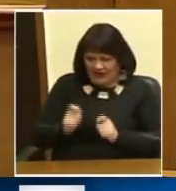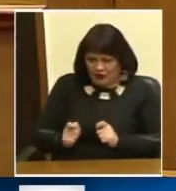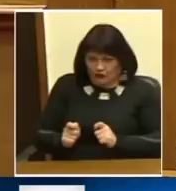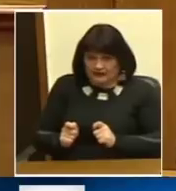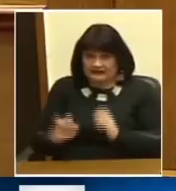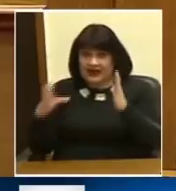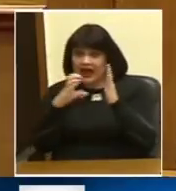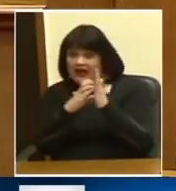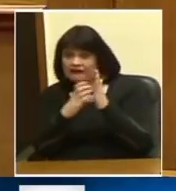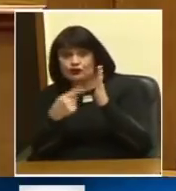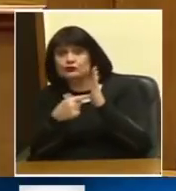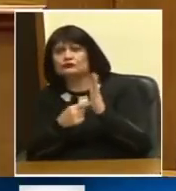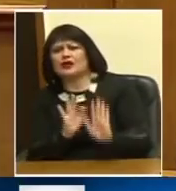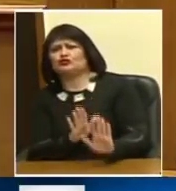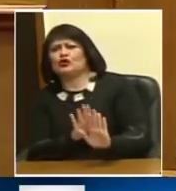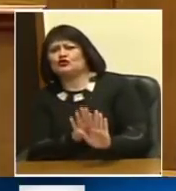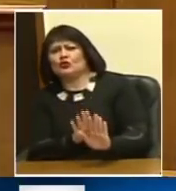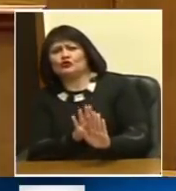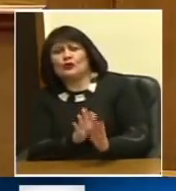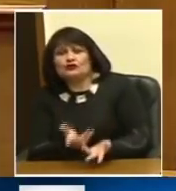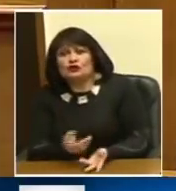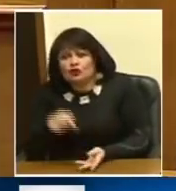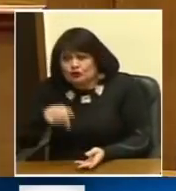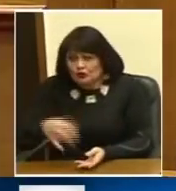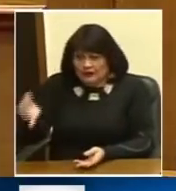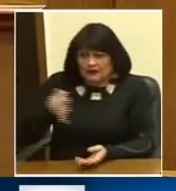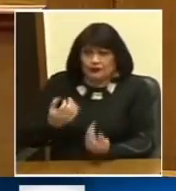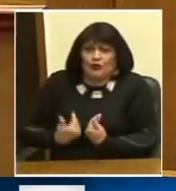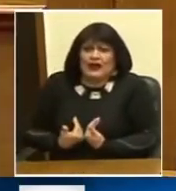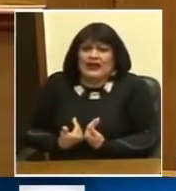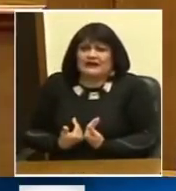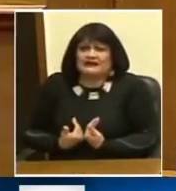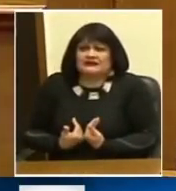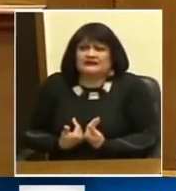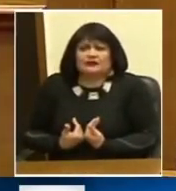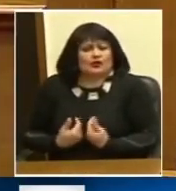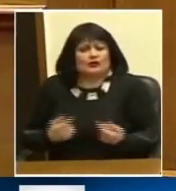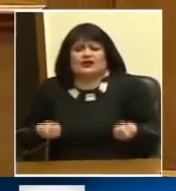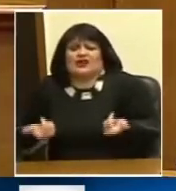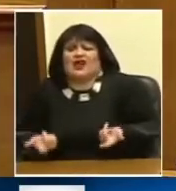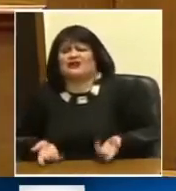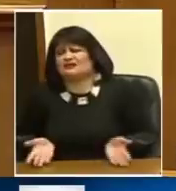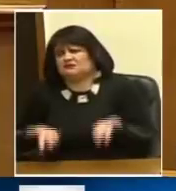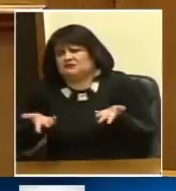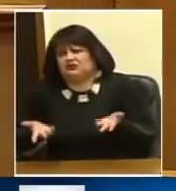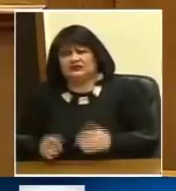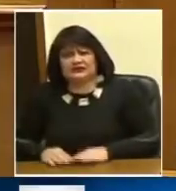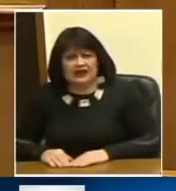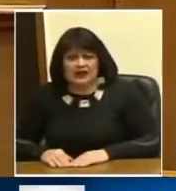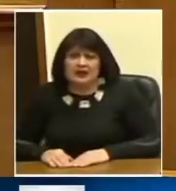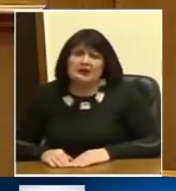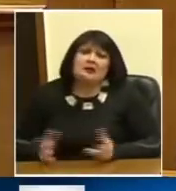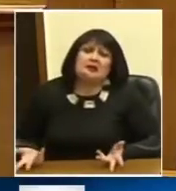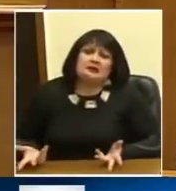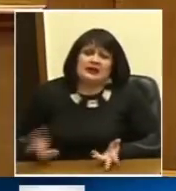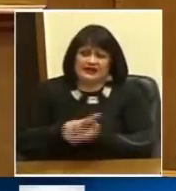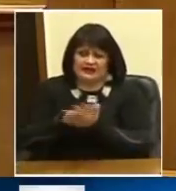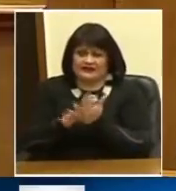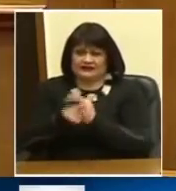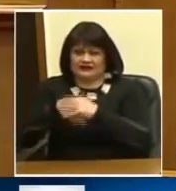το πλησιάσετε, και τώρα μας λέτε και όλα ότι και τι κάνετε σιγά, επειδή είπατε ότι είναι